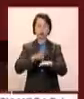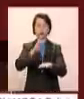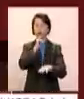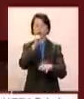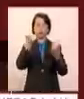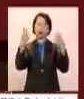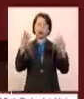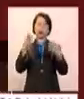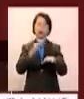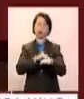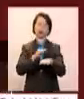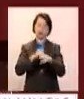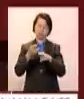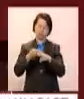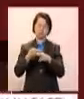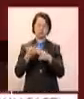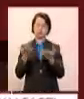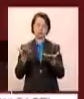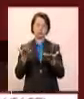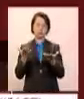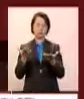banyak.